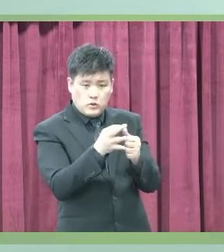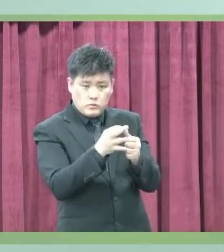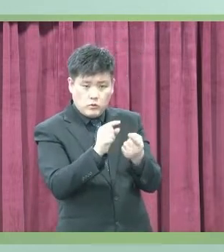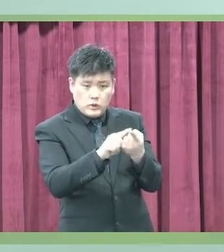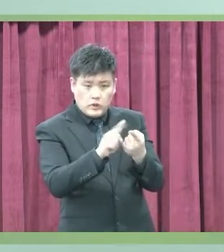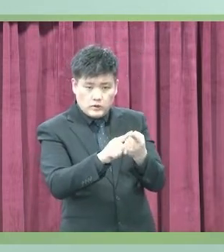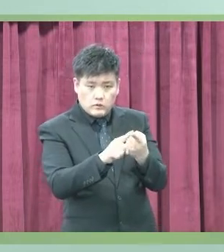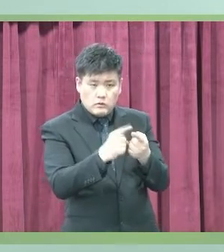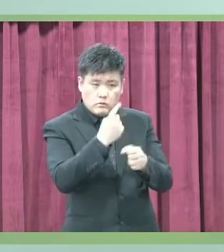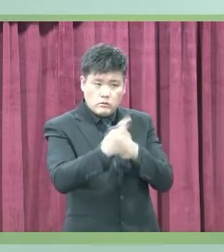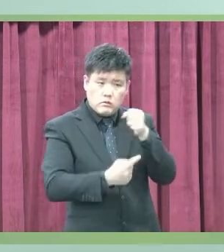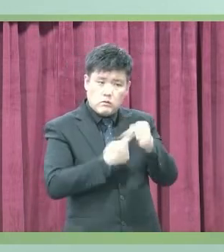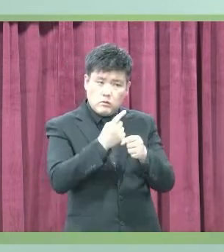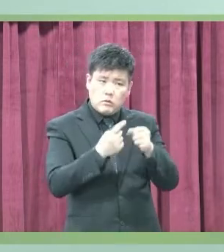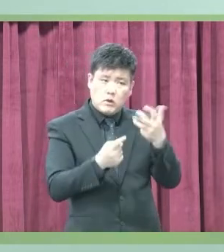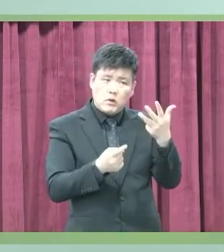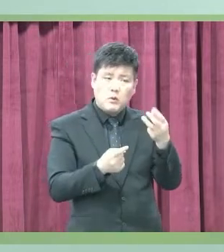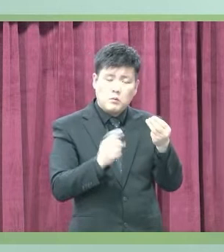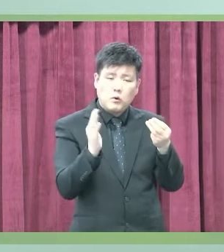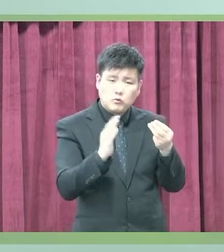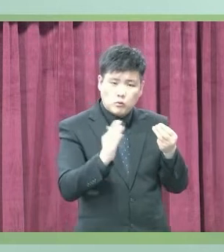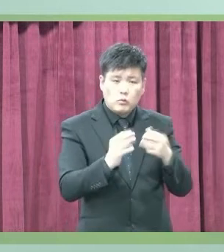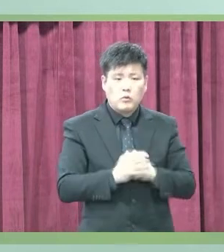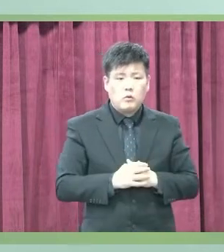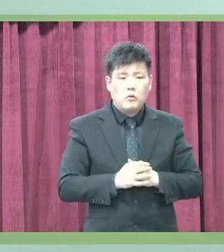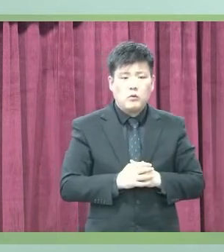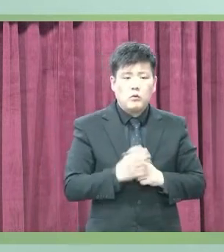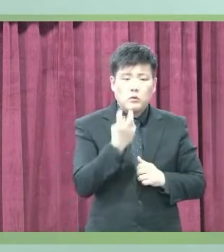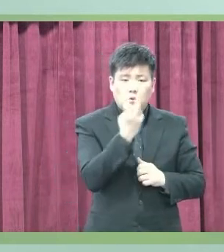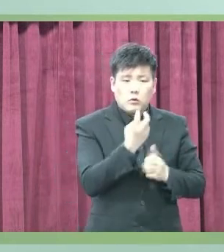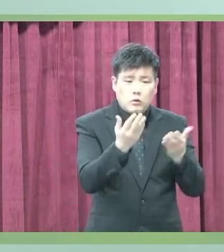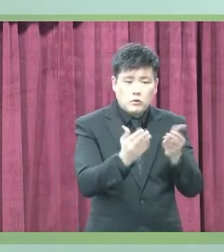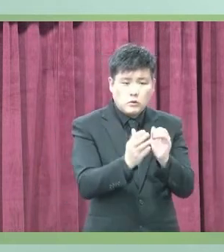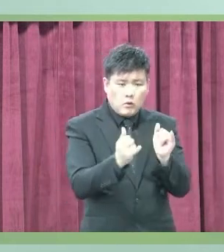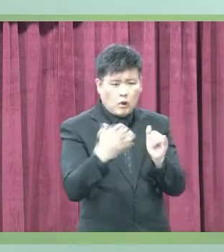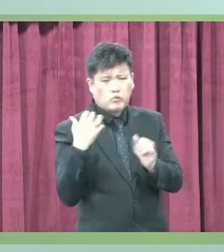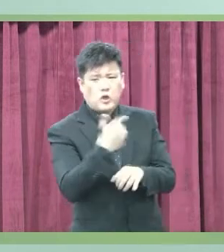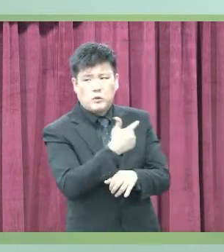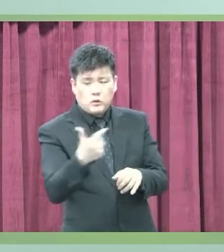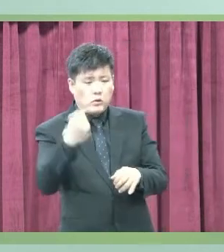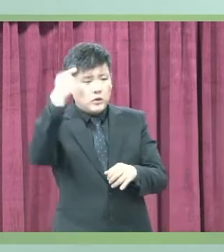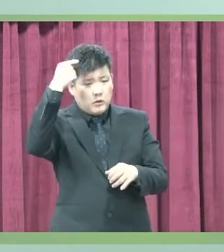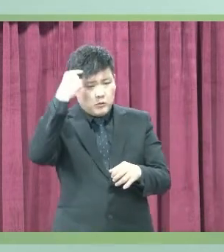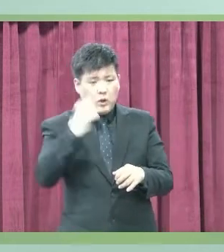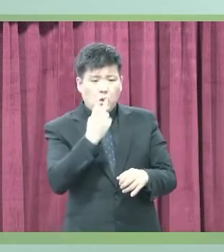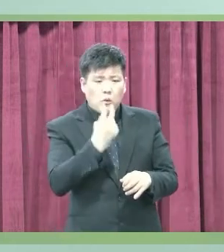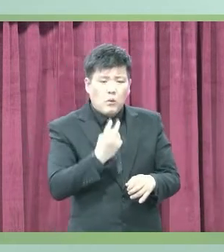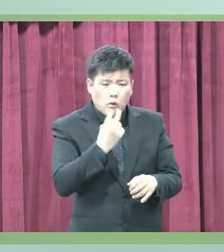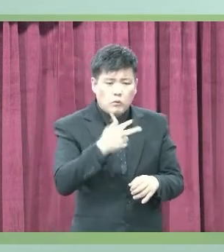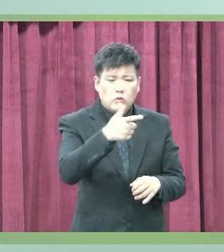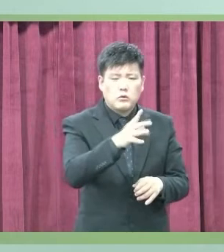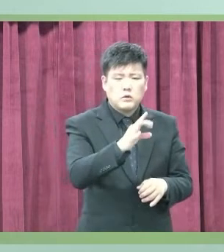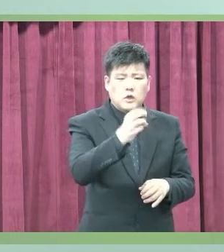약 8만 원입니다. 검진 수검자의 본인 부담금이 높은 장애 유형은 내변변 호흡기 장루요로 장애